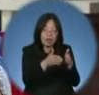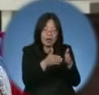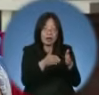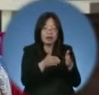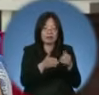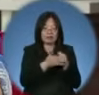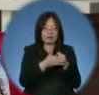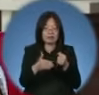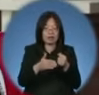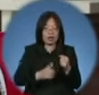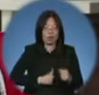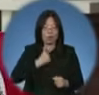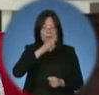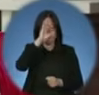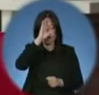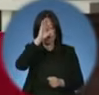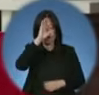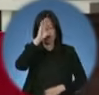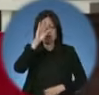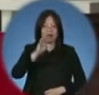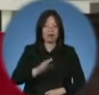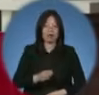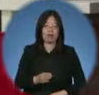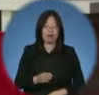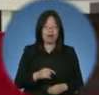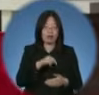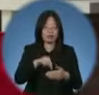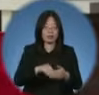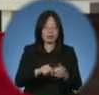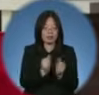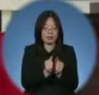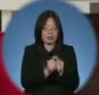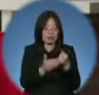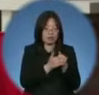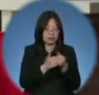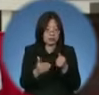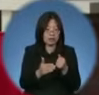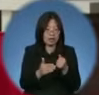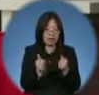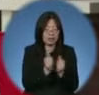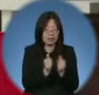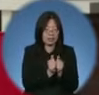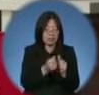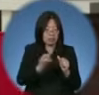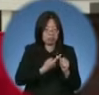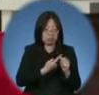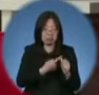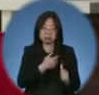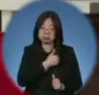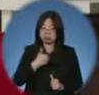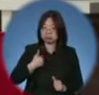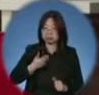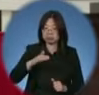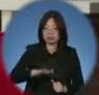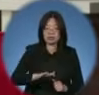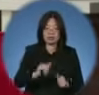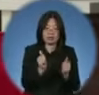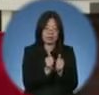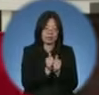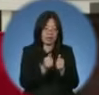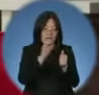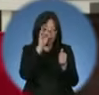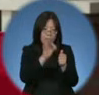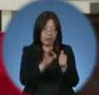중년 여성은 화병, 그래서 화병에서 남자들 때문이야. 이렇게 남자를 비난이라도 할 수 있지만은,